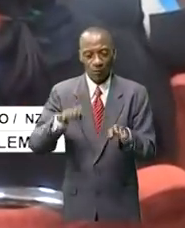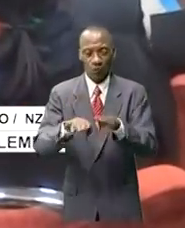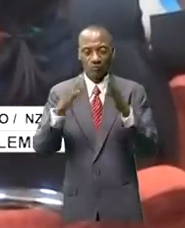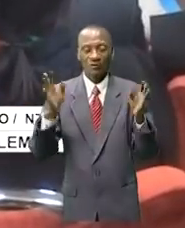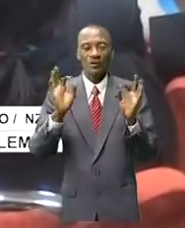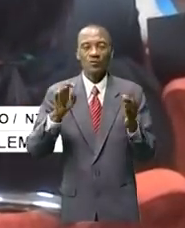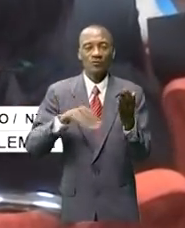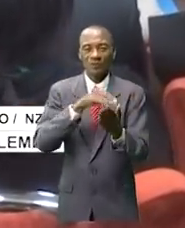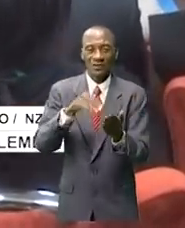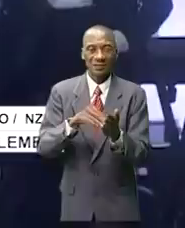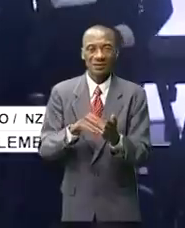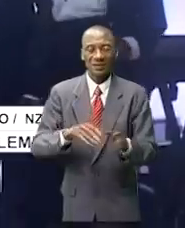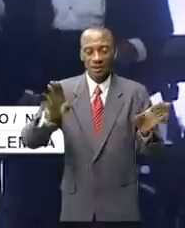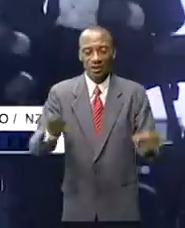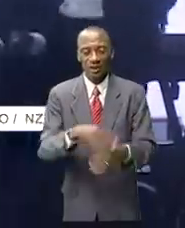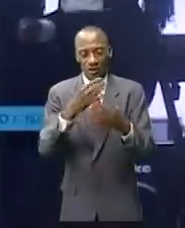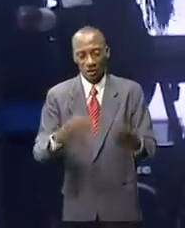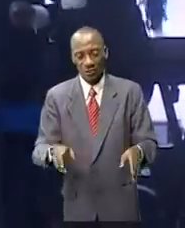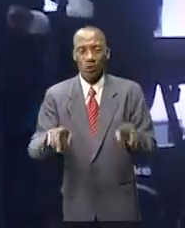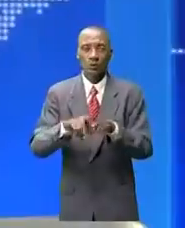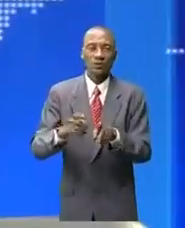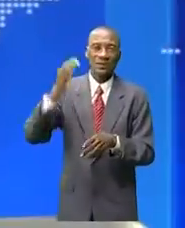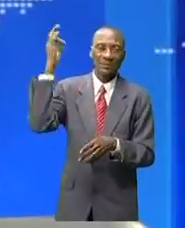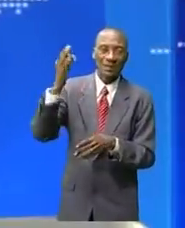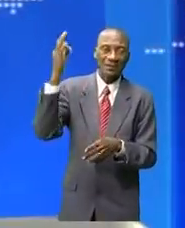prédications étaient l'essentiel de ces moments de dédicace.